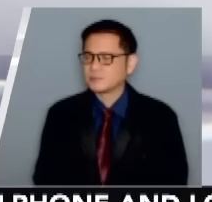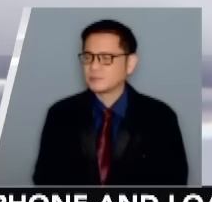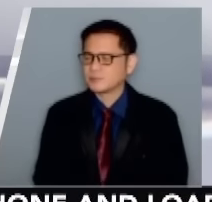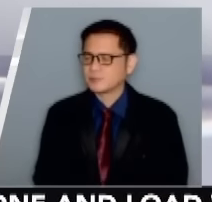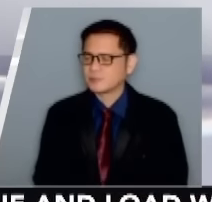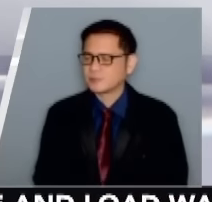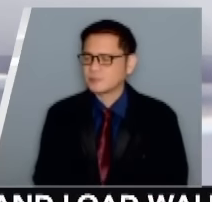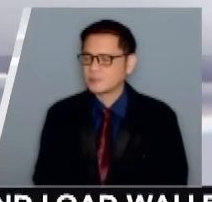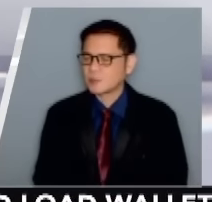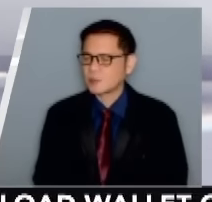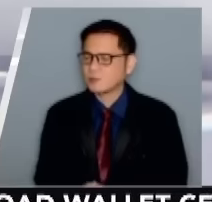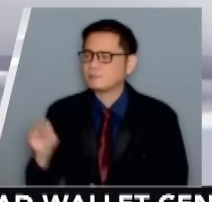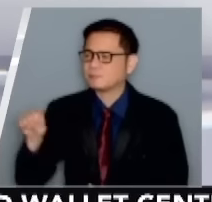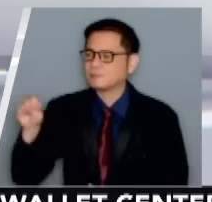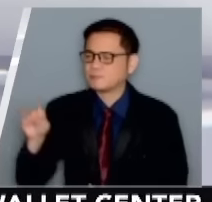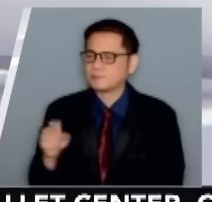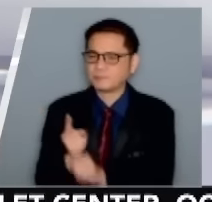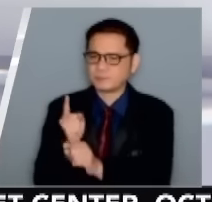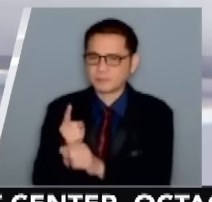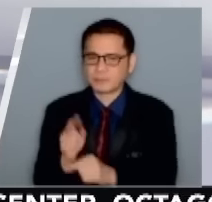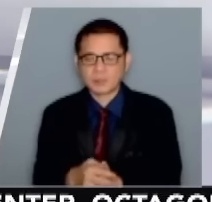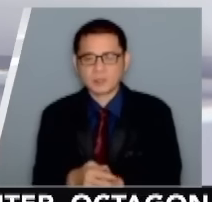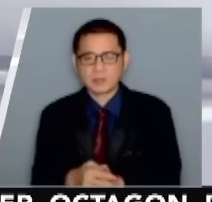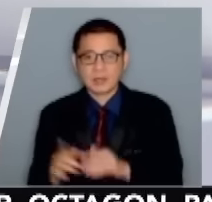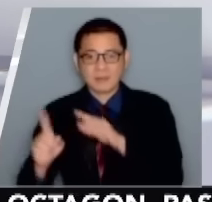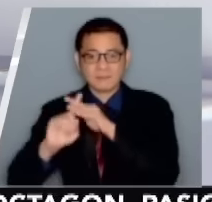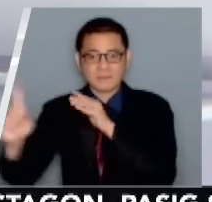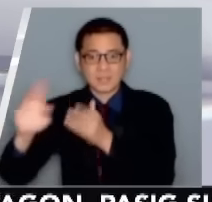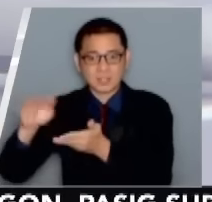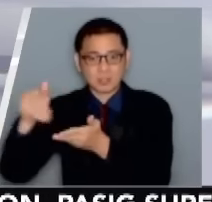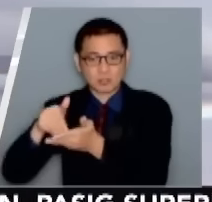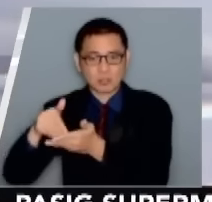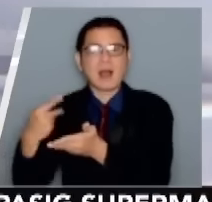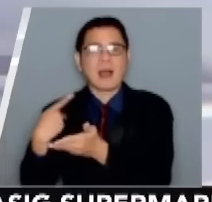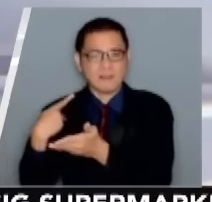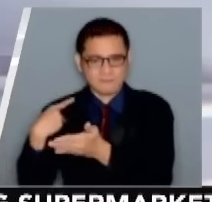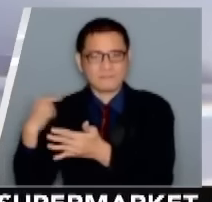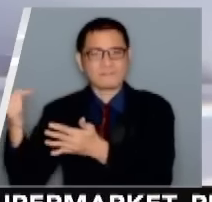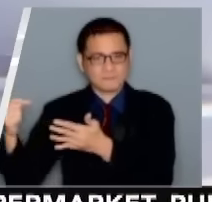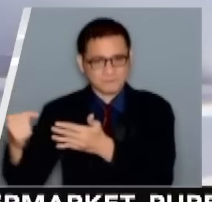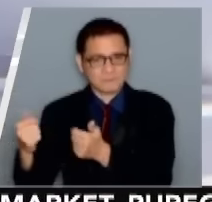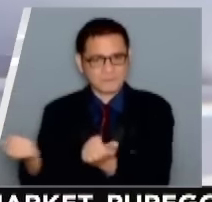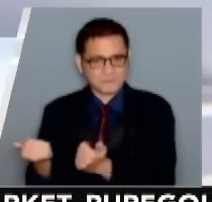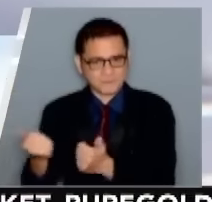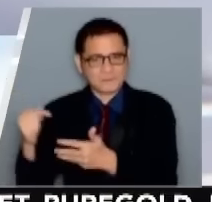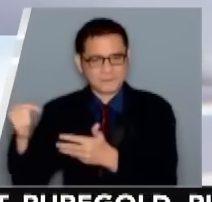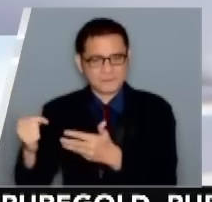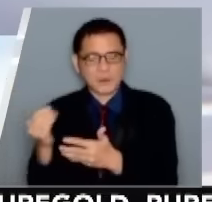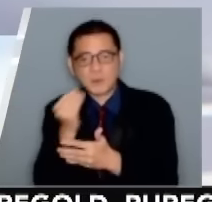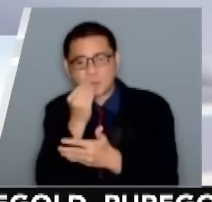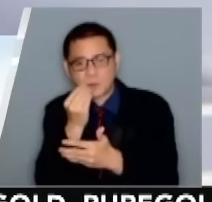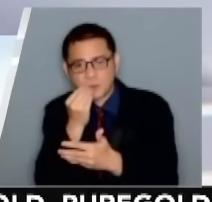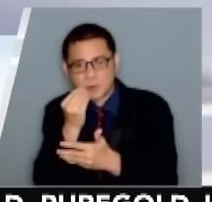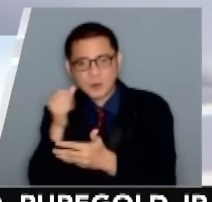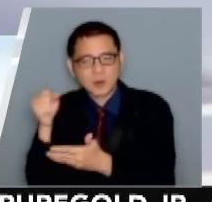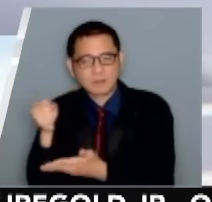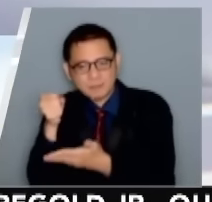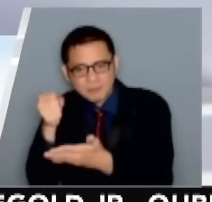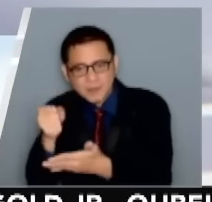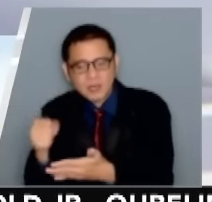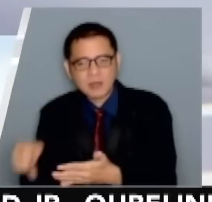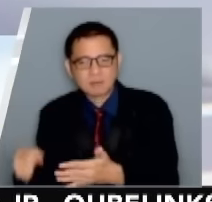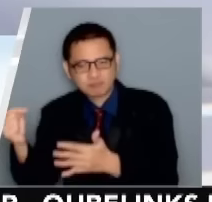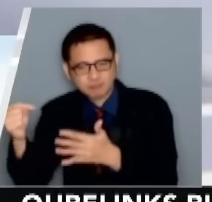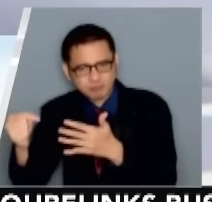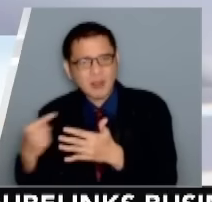Oo. Pagdating dun sa mga evacuation center, Vicky, ay meron. Actually, aside dun sa mga pagkain, sa mga relief packs, ay talagang automatic na